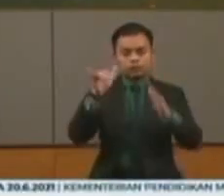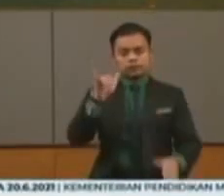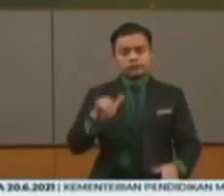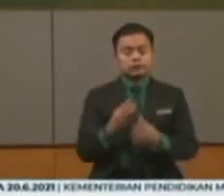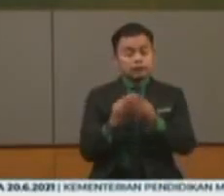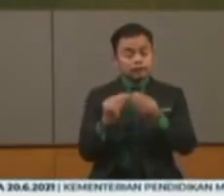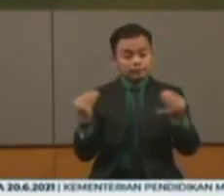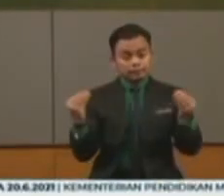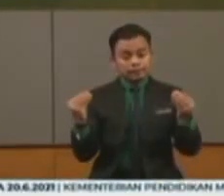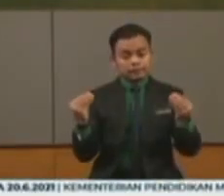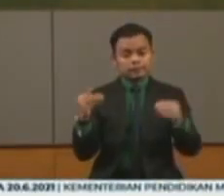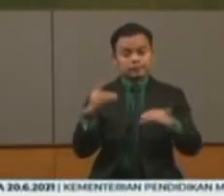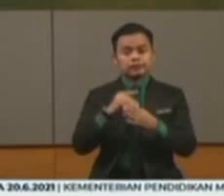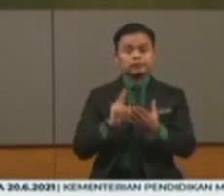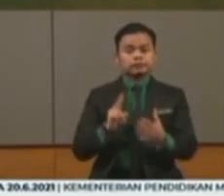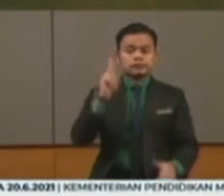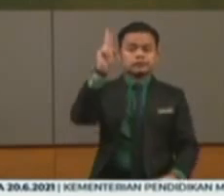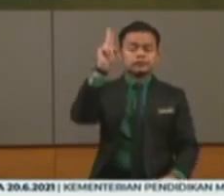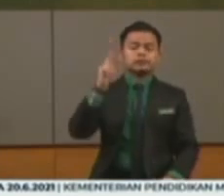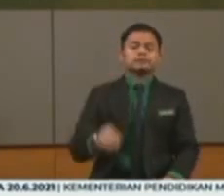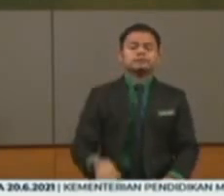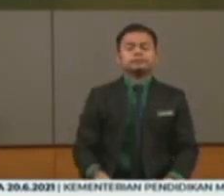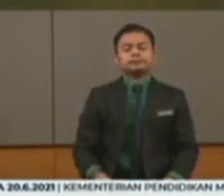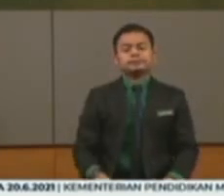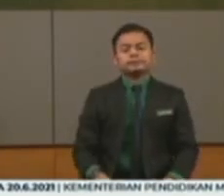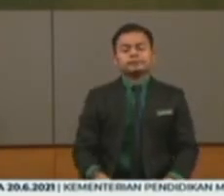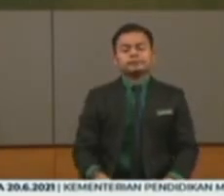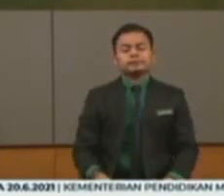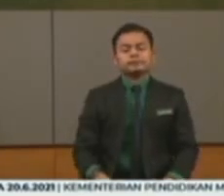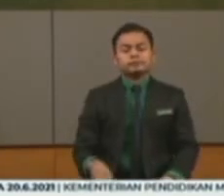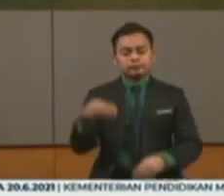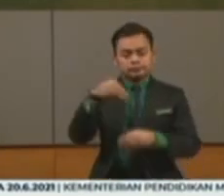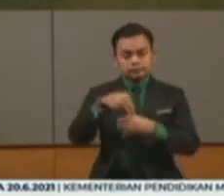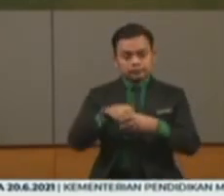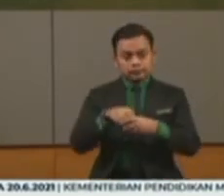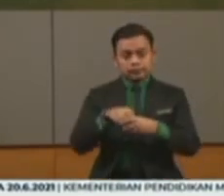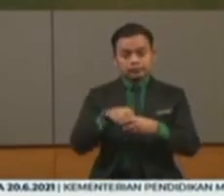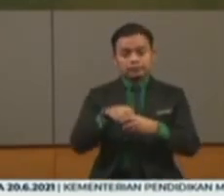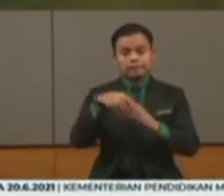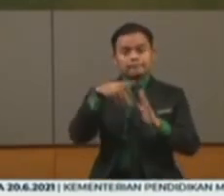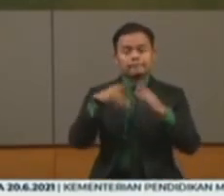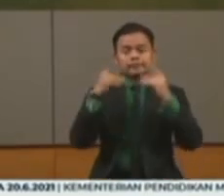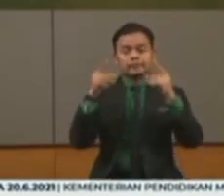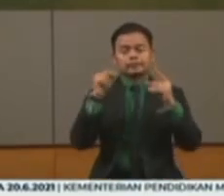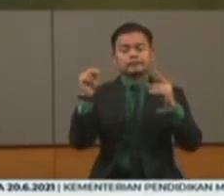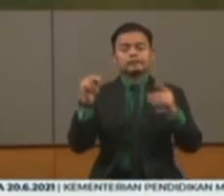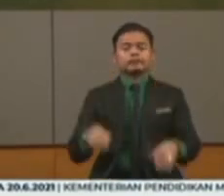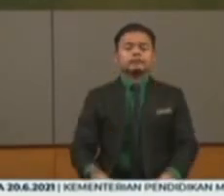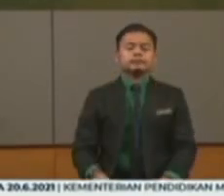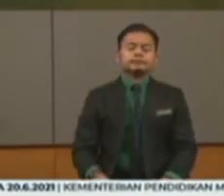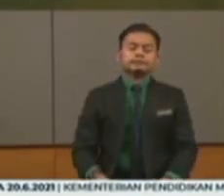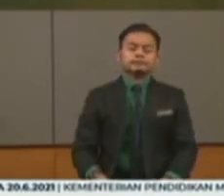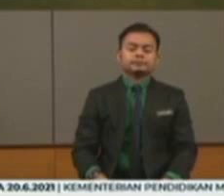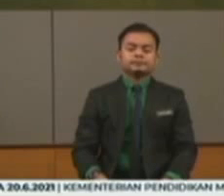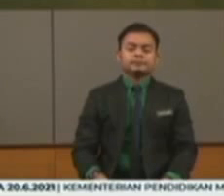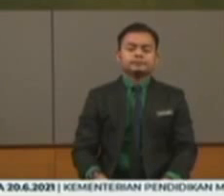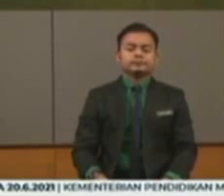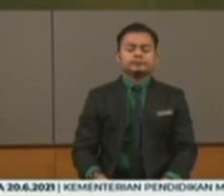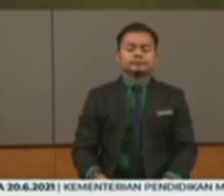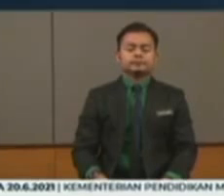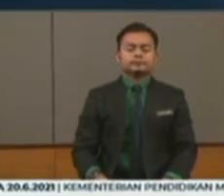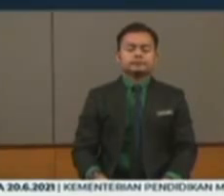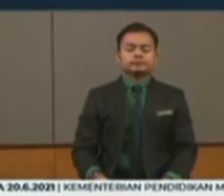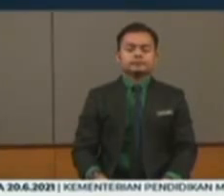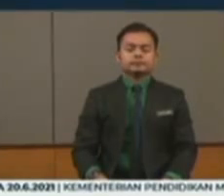mengajar disekolah dalam sektor pendidikan dan mempunyai kelayakan di sepertimana yang ditetapkan sedang